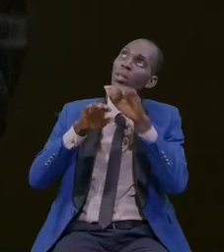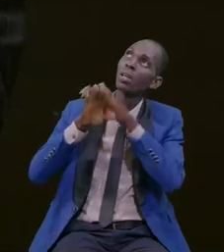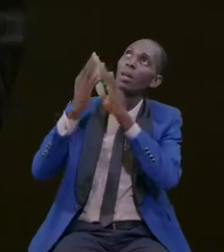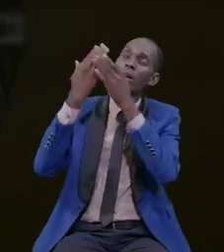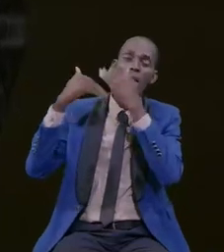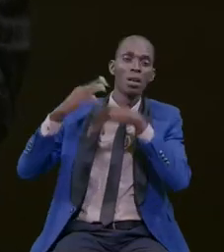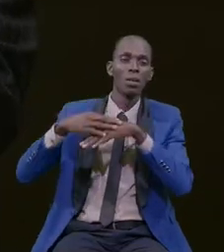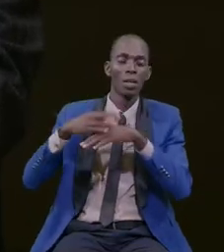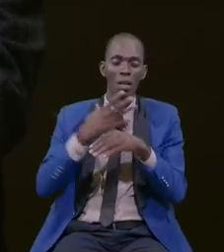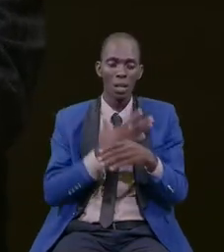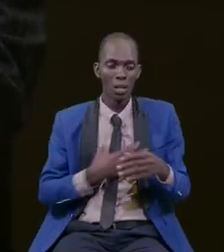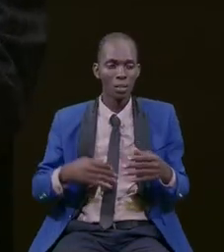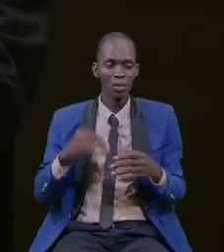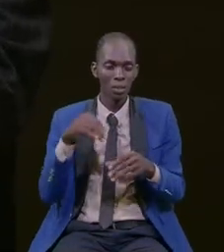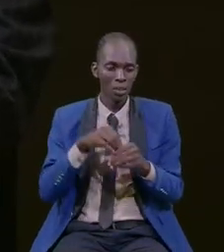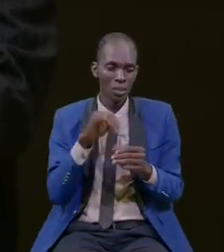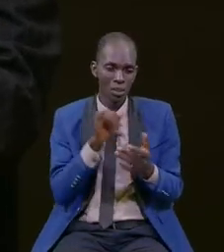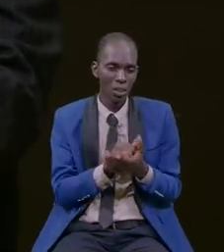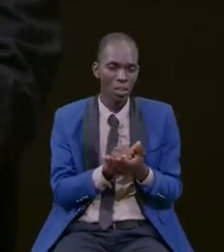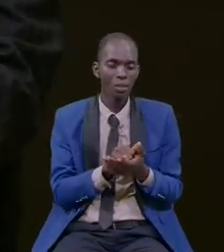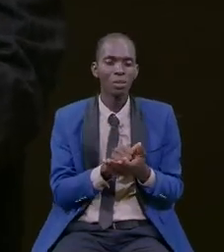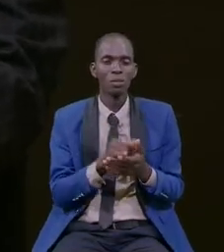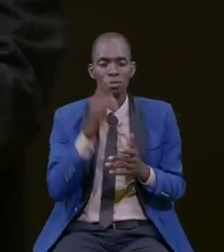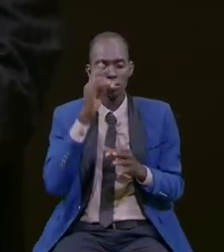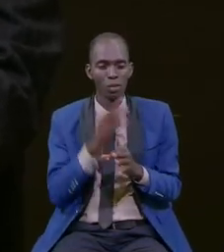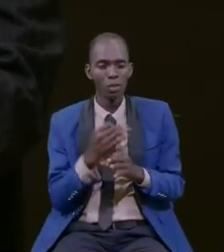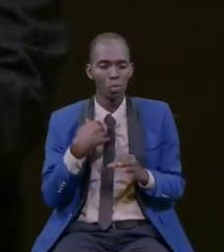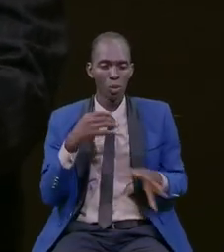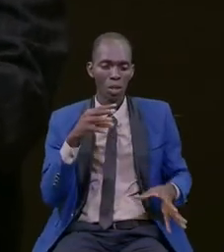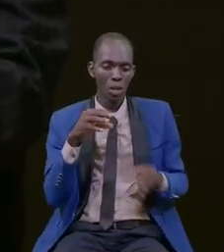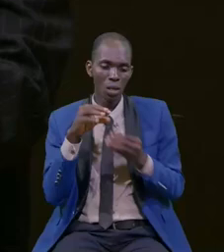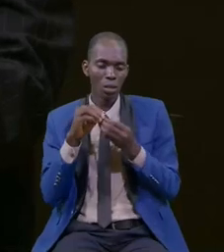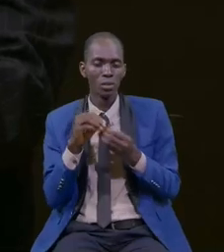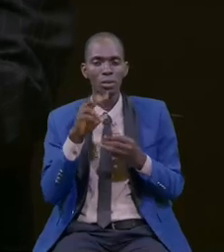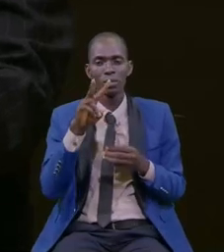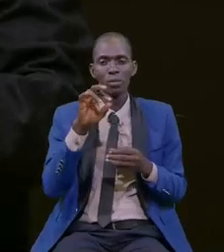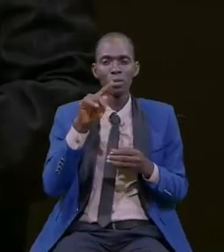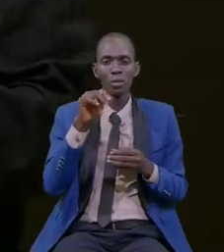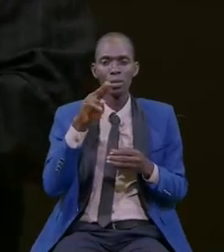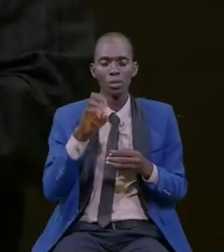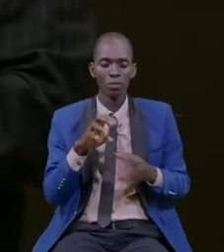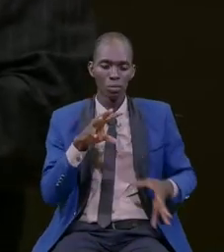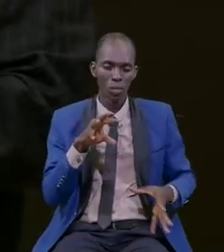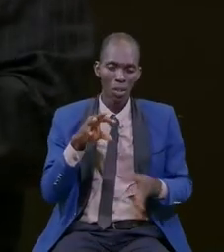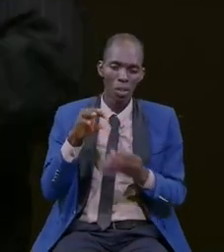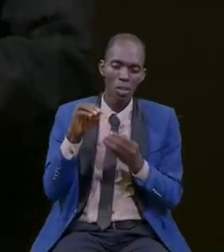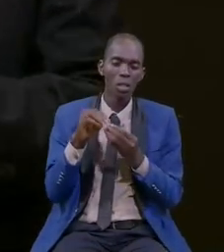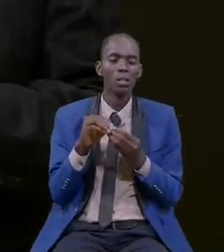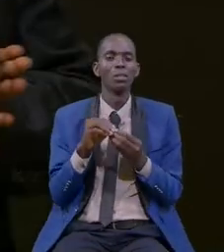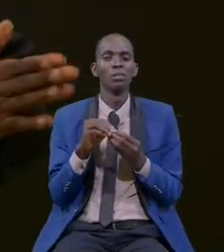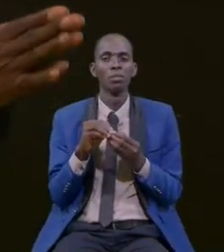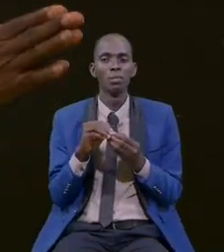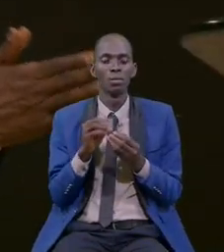vertu à cette fois devons ajouter la connaissance nous devons ajouter la la volonté n devons ajouter la la la soumission de vous ajouter le la